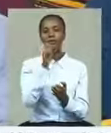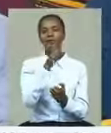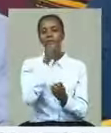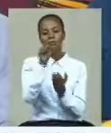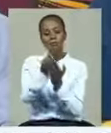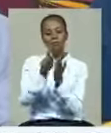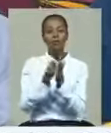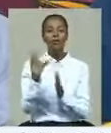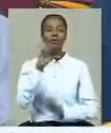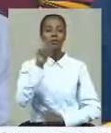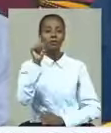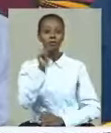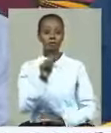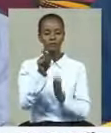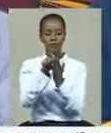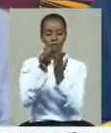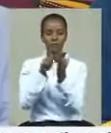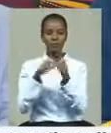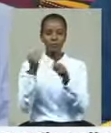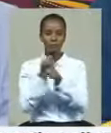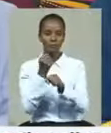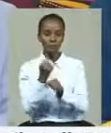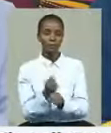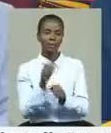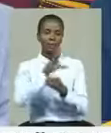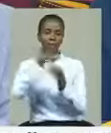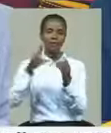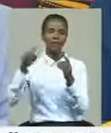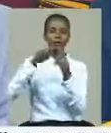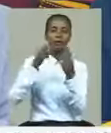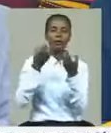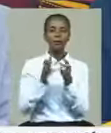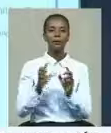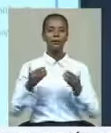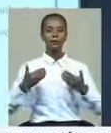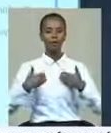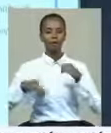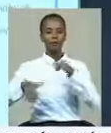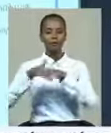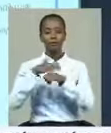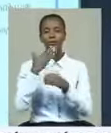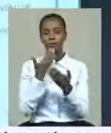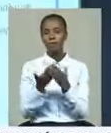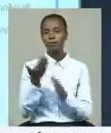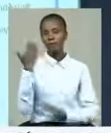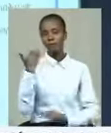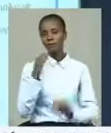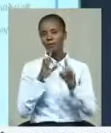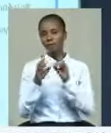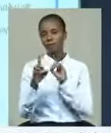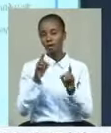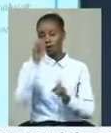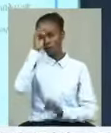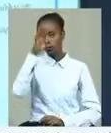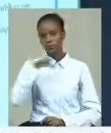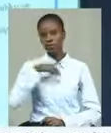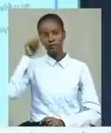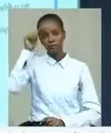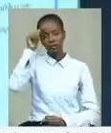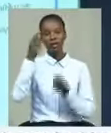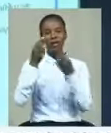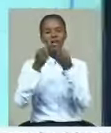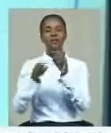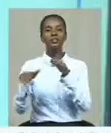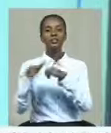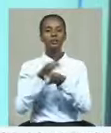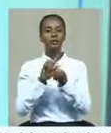ሰርተናል። ኩነቶች ለመመዝገብ በተሰራው ስራም ከክልል እስከ ቀበሌ ባለው ሽፋንም ጥሩ እንደነበር የተናገሩት አቶ ተስፋዬ የቀበሌ ሽፋን